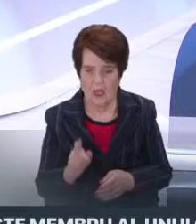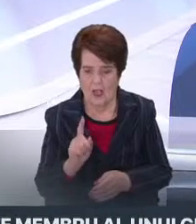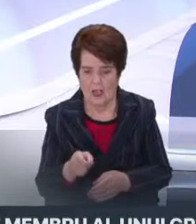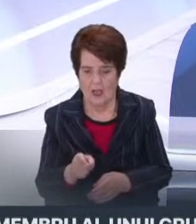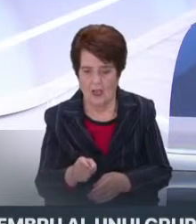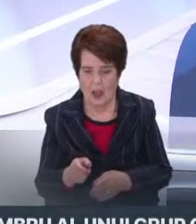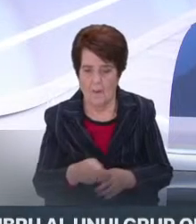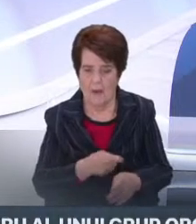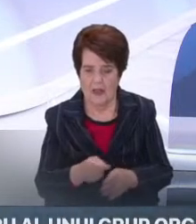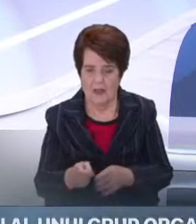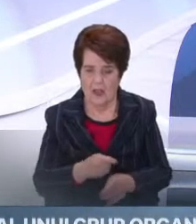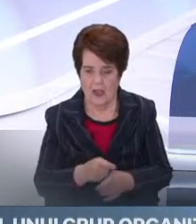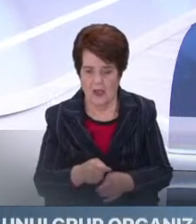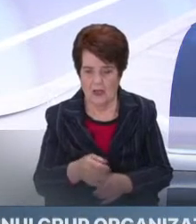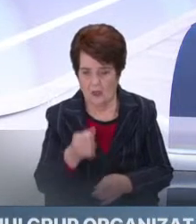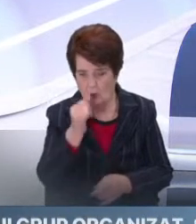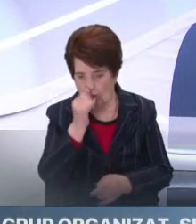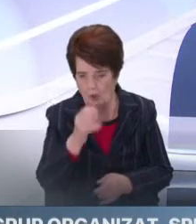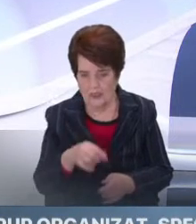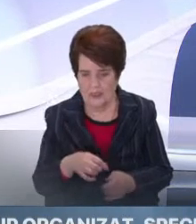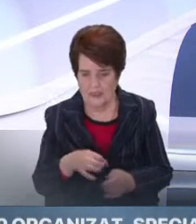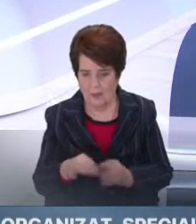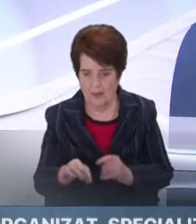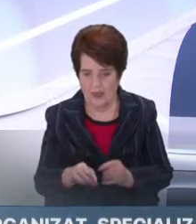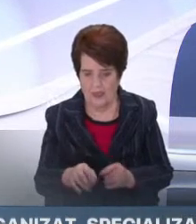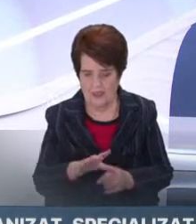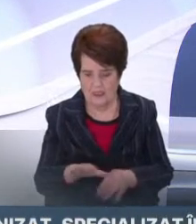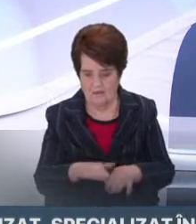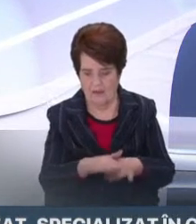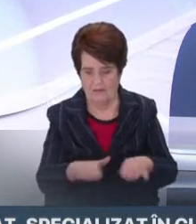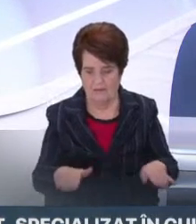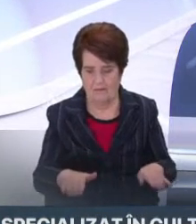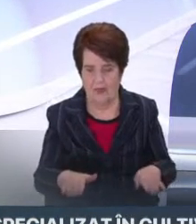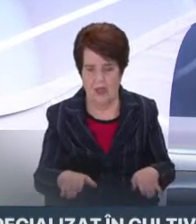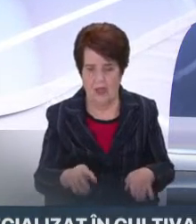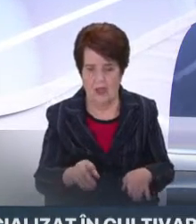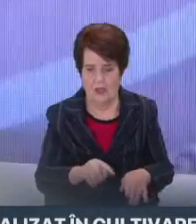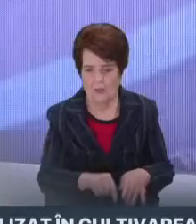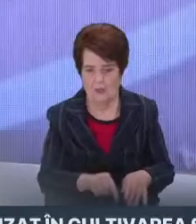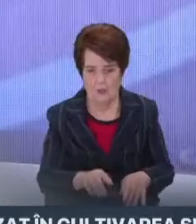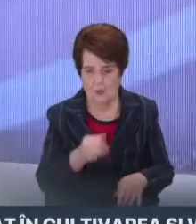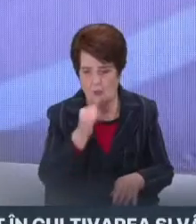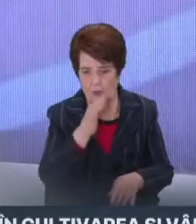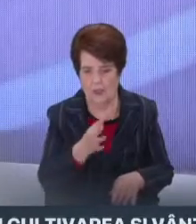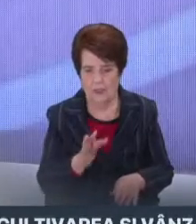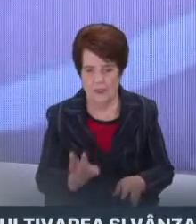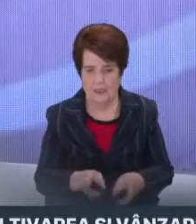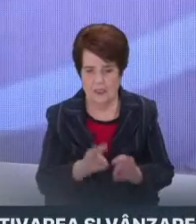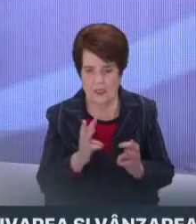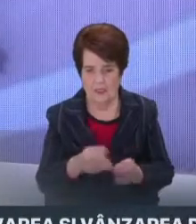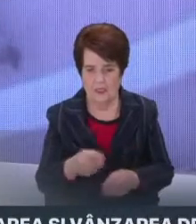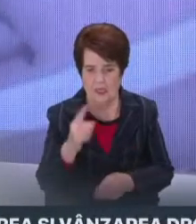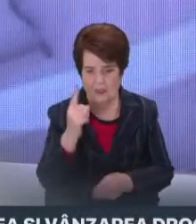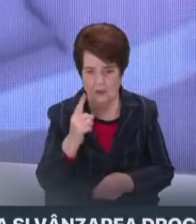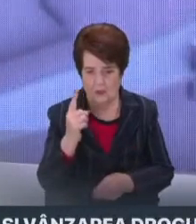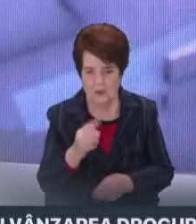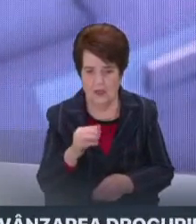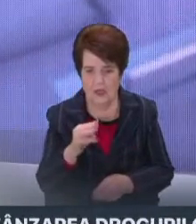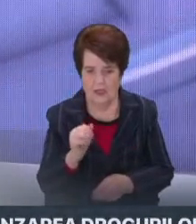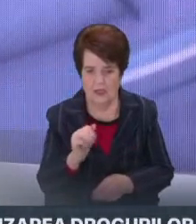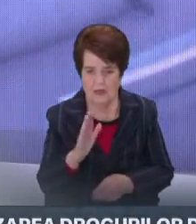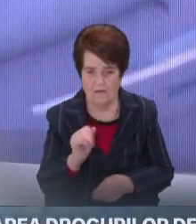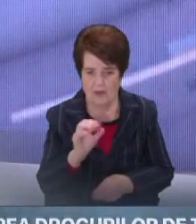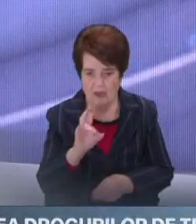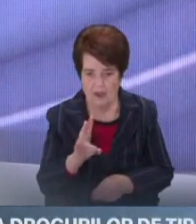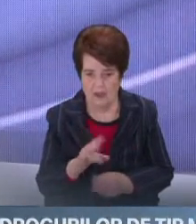care nu se pot aprinde și nu pot propaga flacăra. Deasupra trebuie de asemenea tavanul să nu